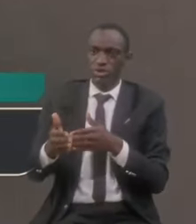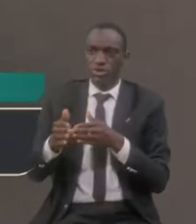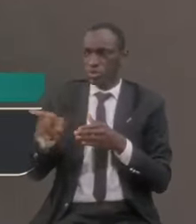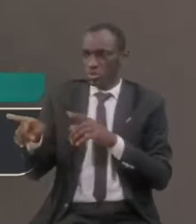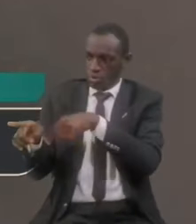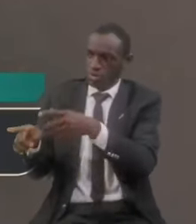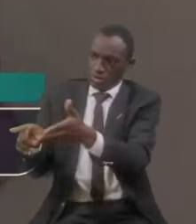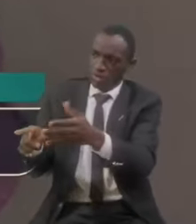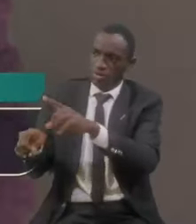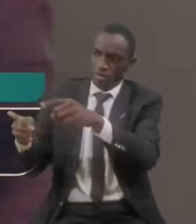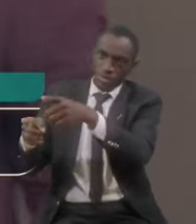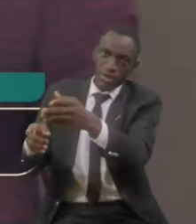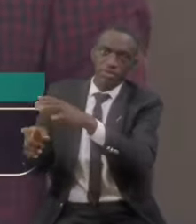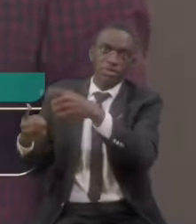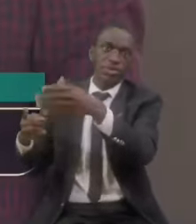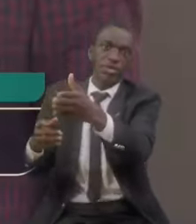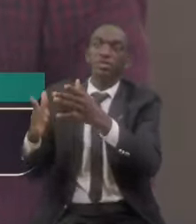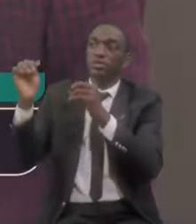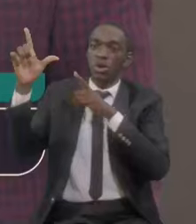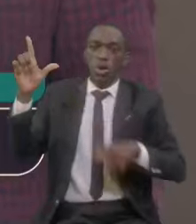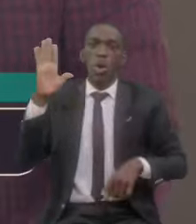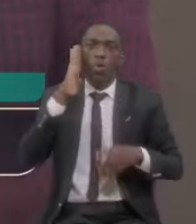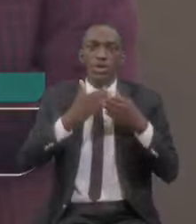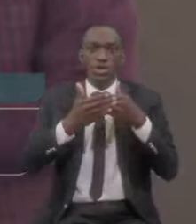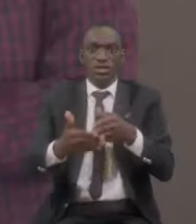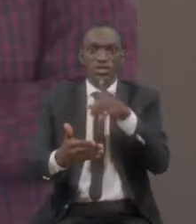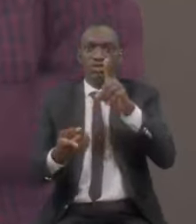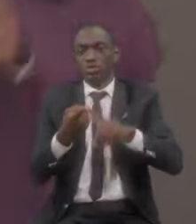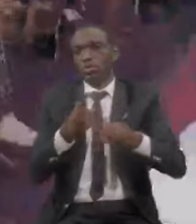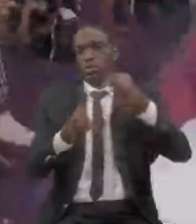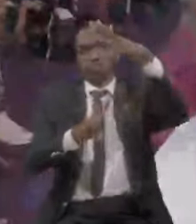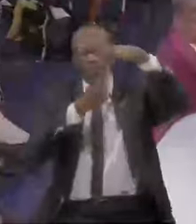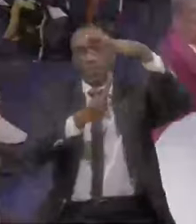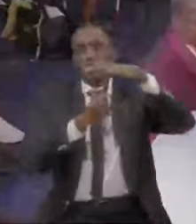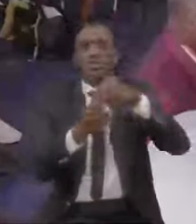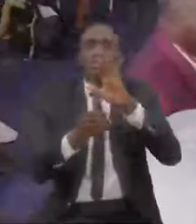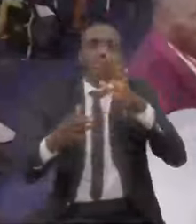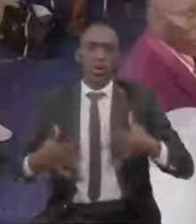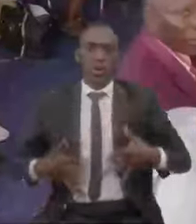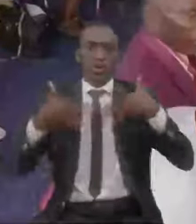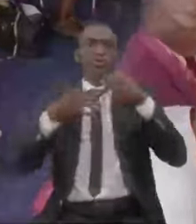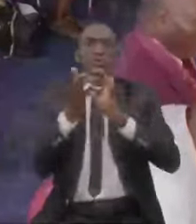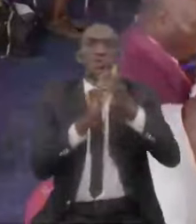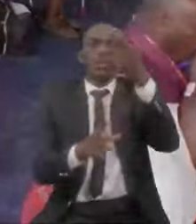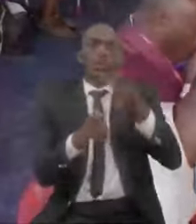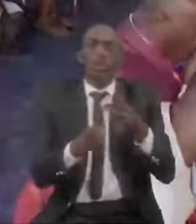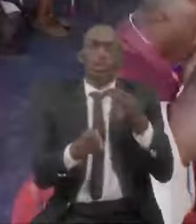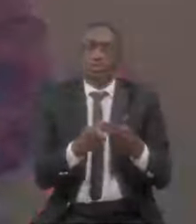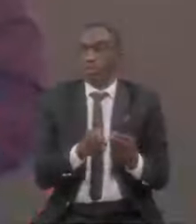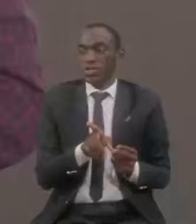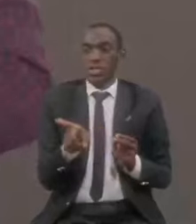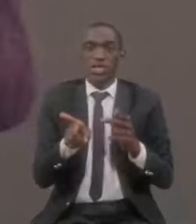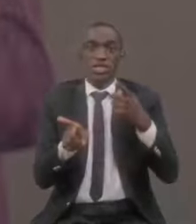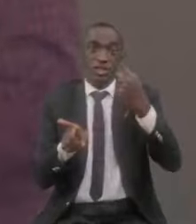Et le Seigneur te conduira à ce sommet de ta vie au nom de Jésus. Les intelligents, les